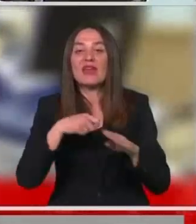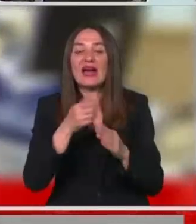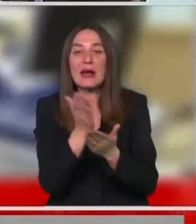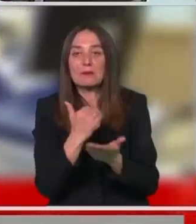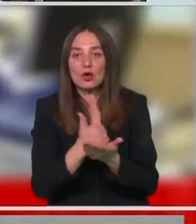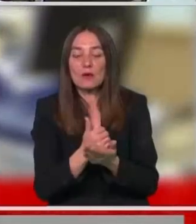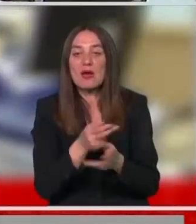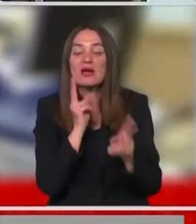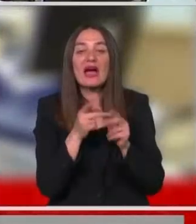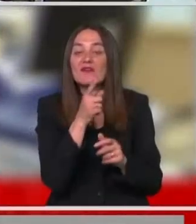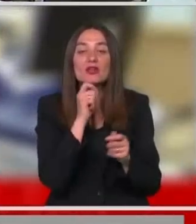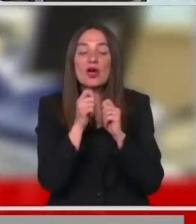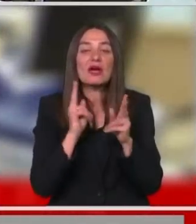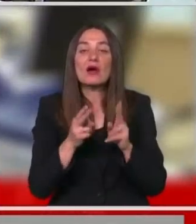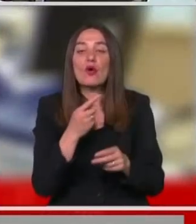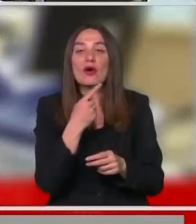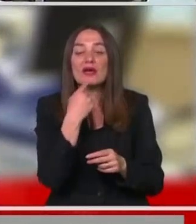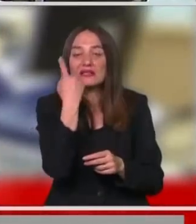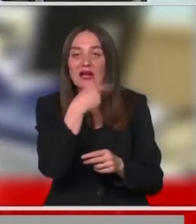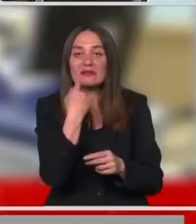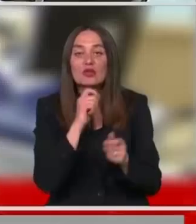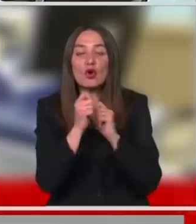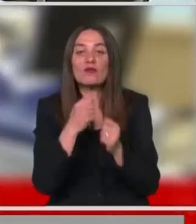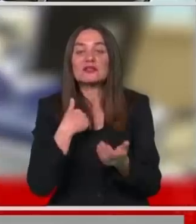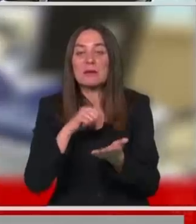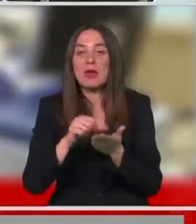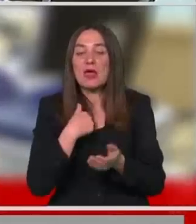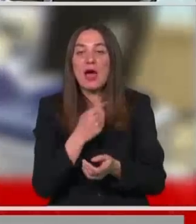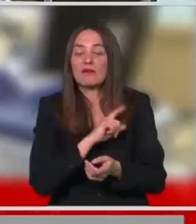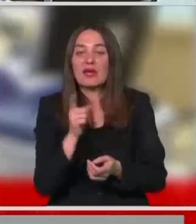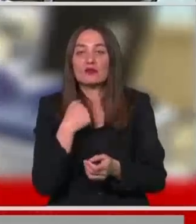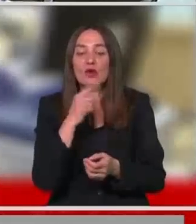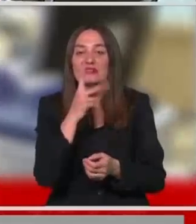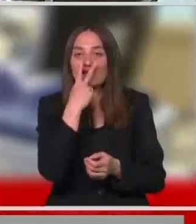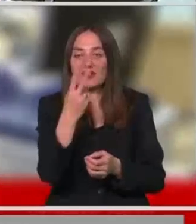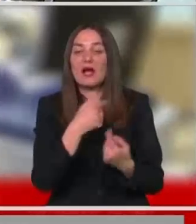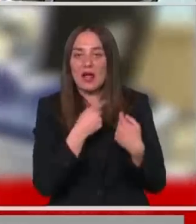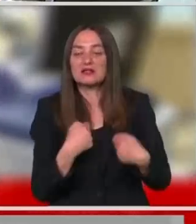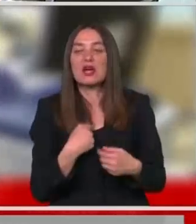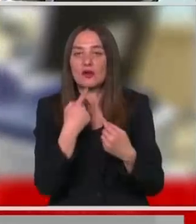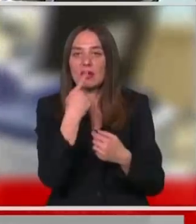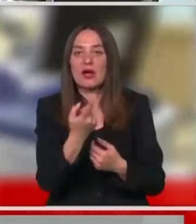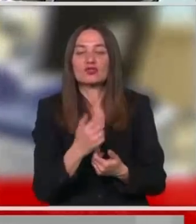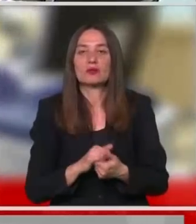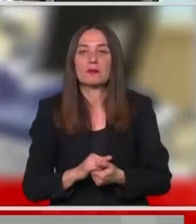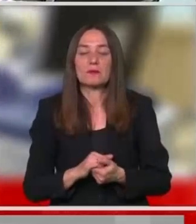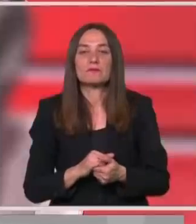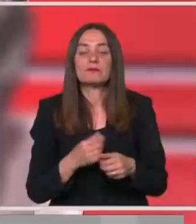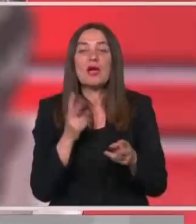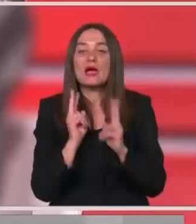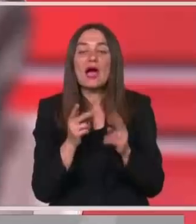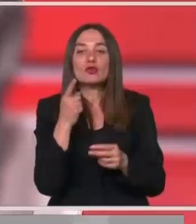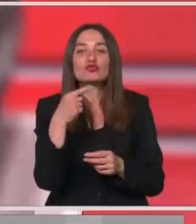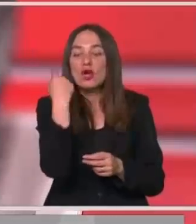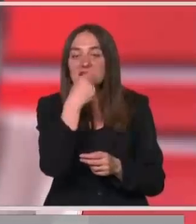A kakav je taj dogovor? Mislim, kako izgleda dogovor sa bankama? Ja to nikad nisam videla, iskreno. Da vam kažem, dobro, ali kako će